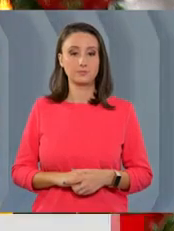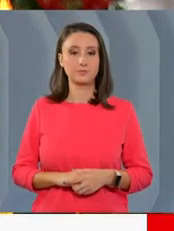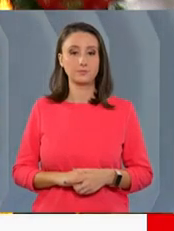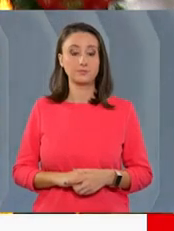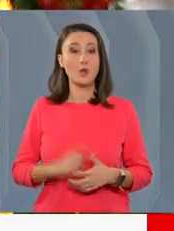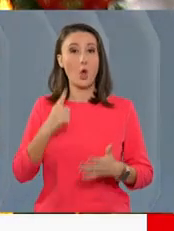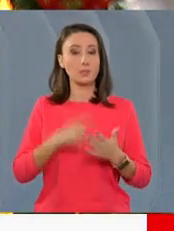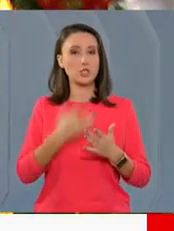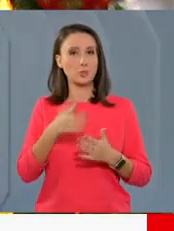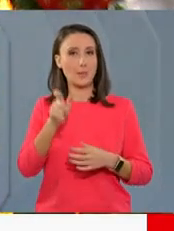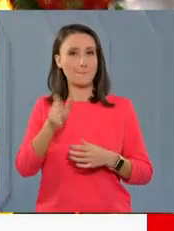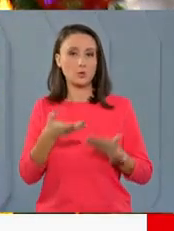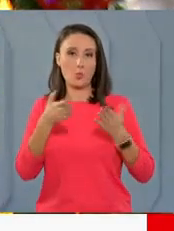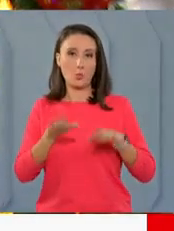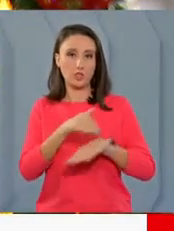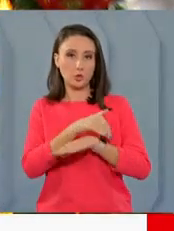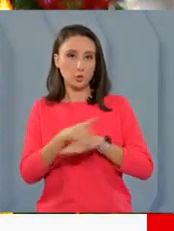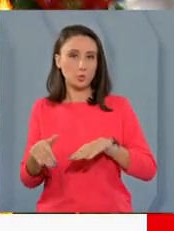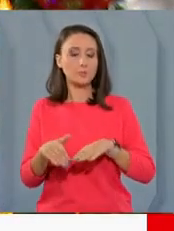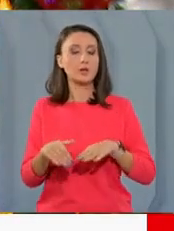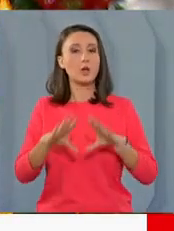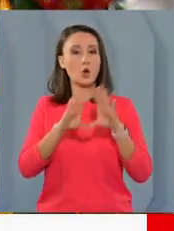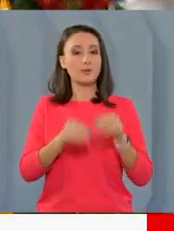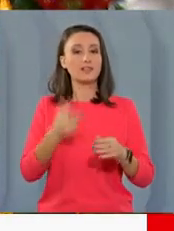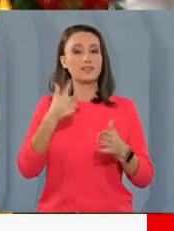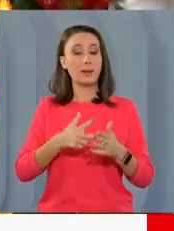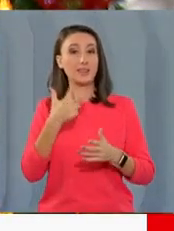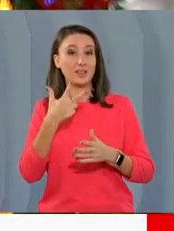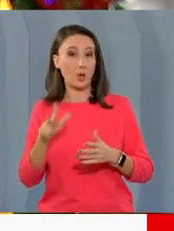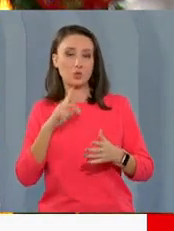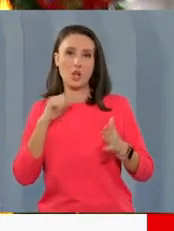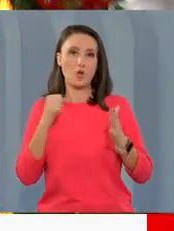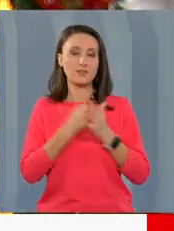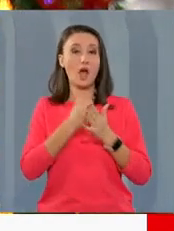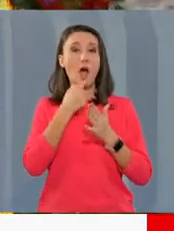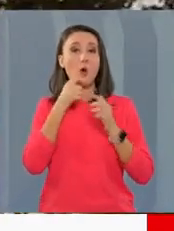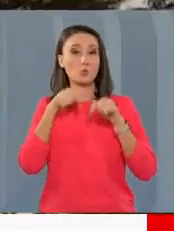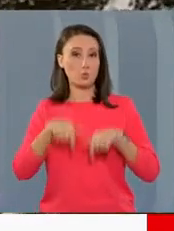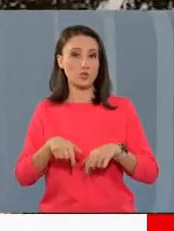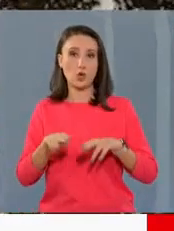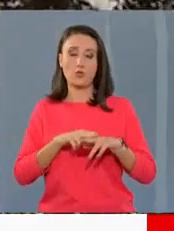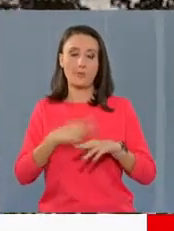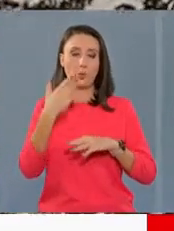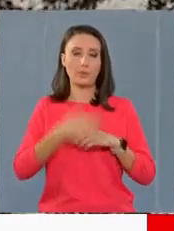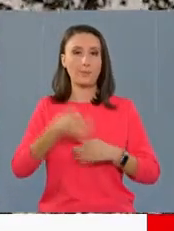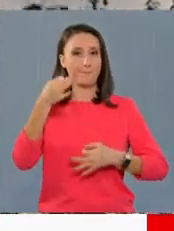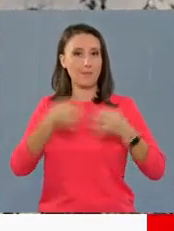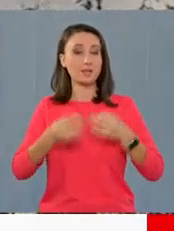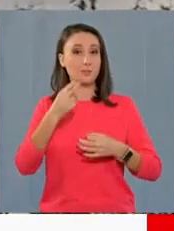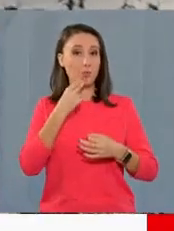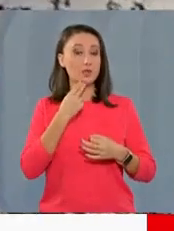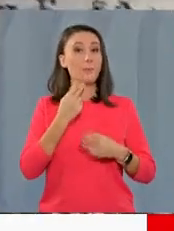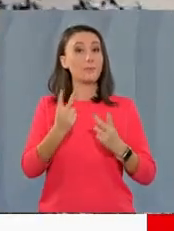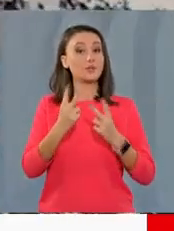1500 de oameni au murit pe șoselele din România iar 3.300 au fost răniți anul acesta potrivit ultimului bilanț al Poliției